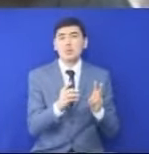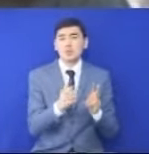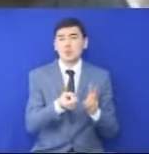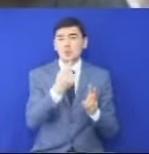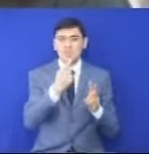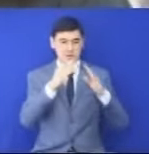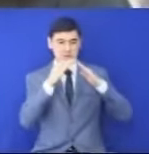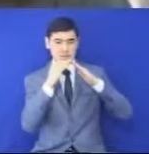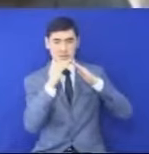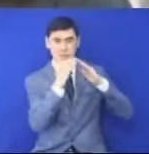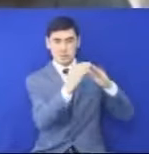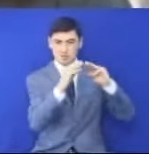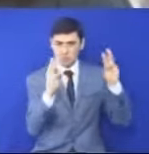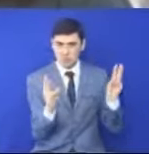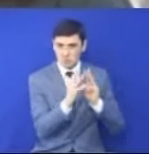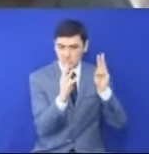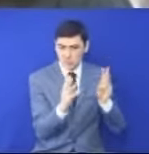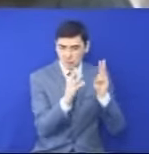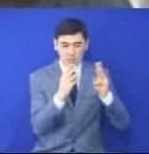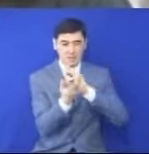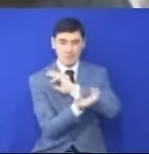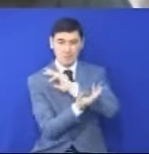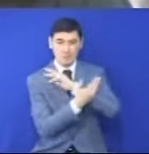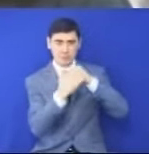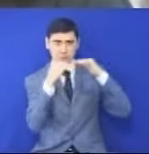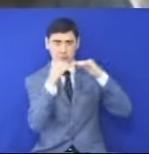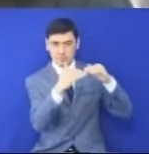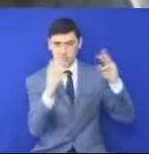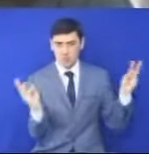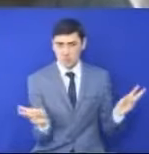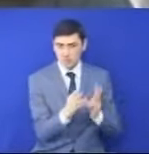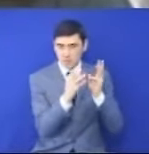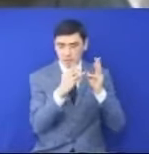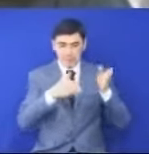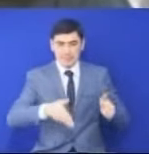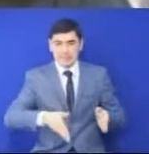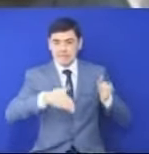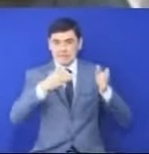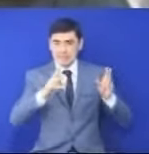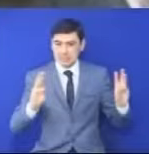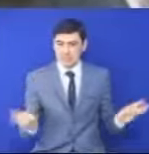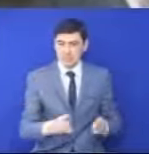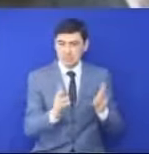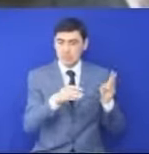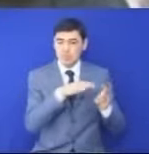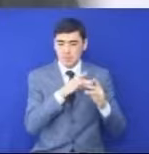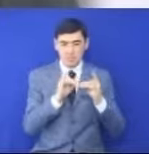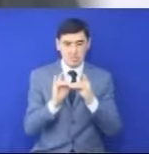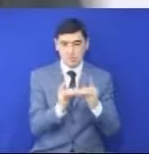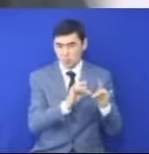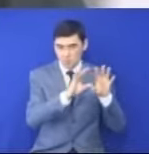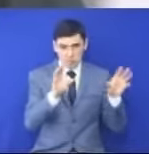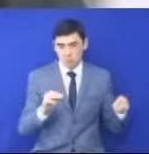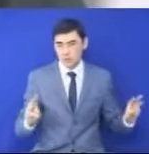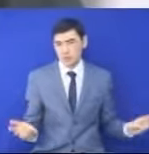полностью крыша по деревянной обрешетке. Также стены, потолочное перекрытие, мебель и личные